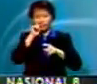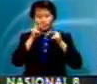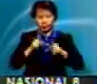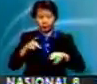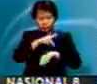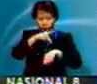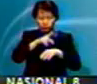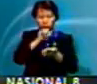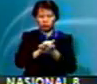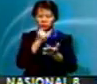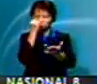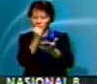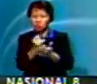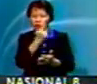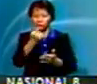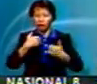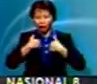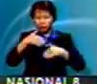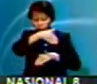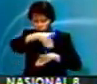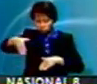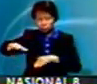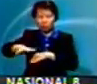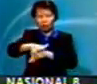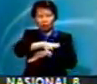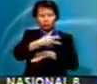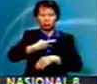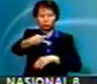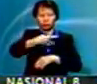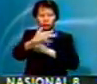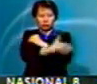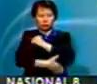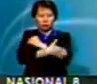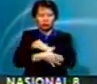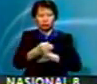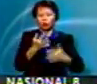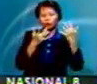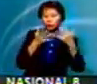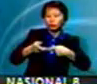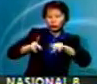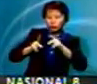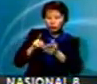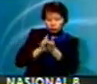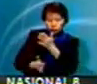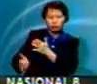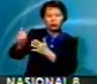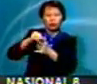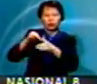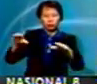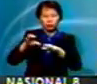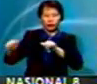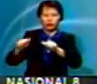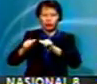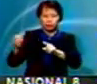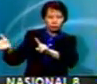Filipina bahawa penjenayah sentiasa berada di sempadan perairan kedua-dua negara dan menunggu peluang untuk menceroboh atau menjalankan